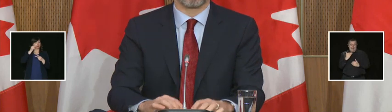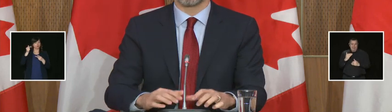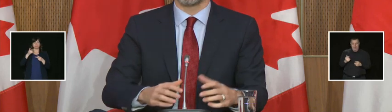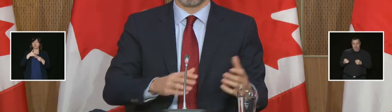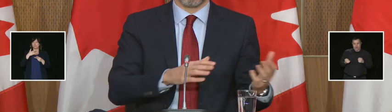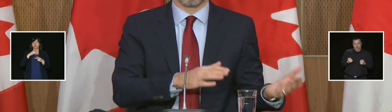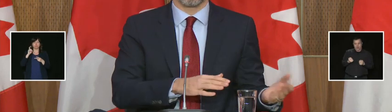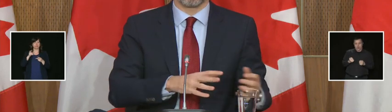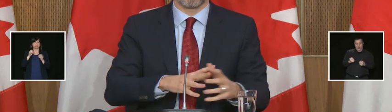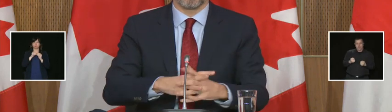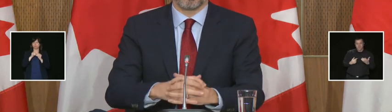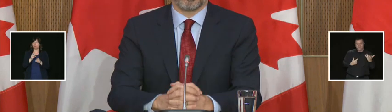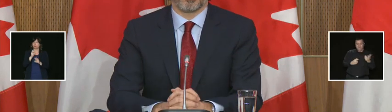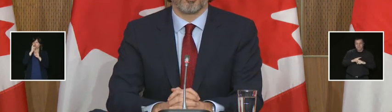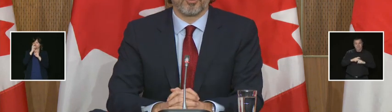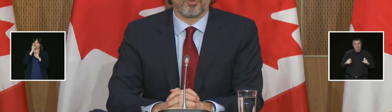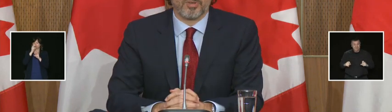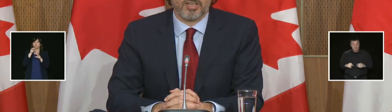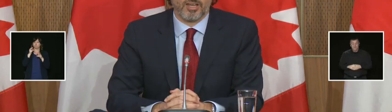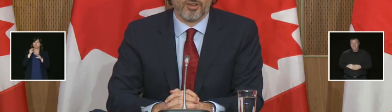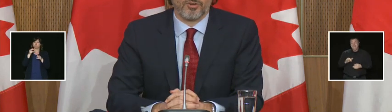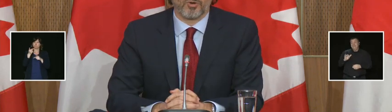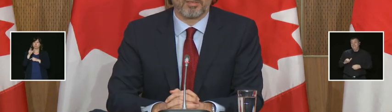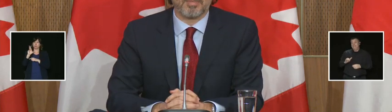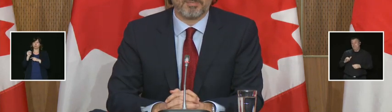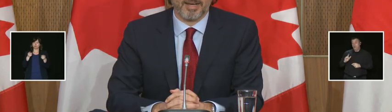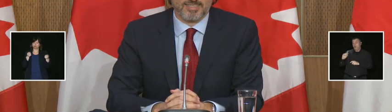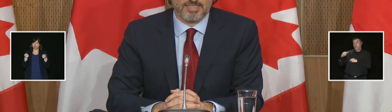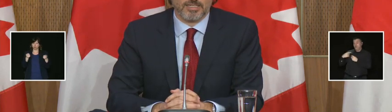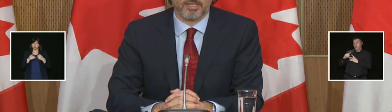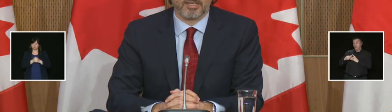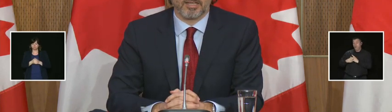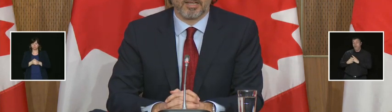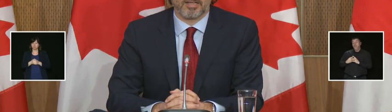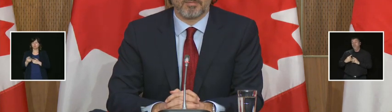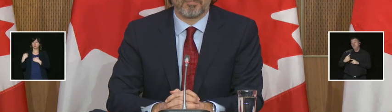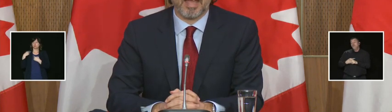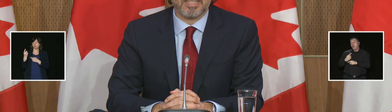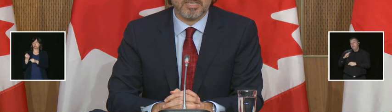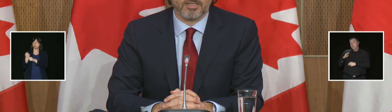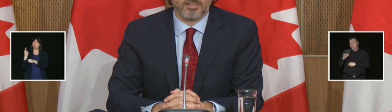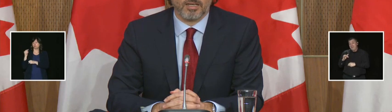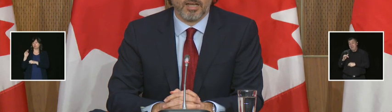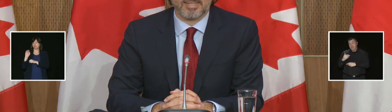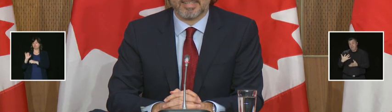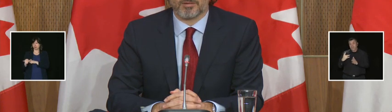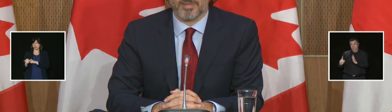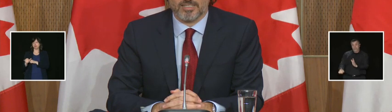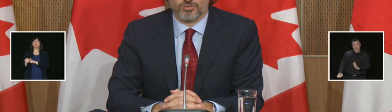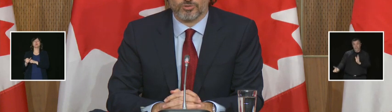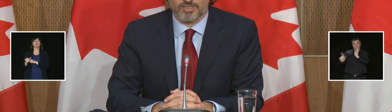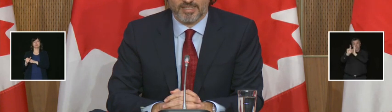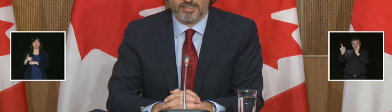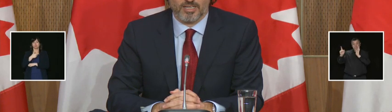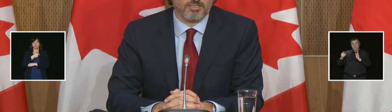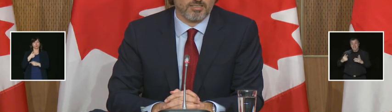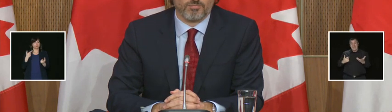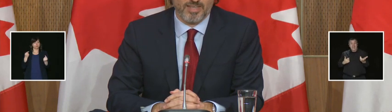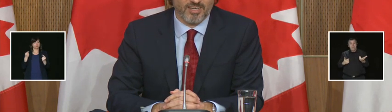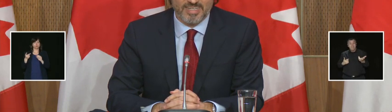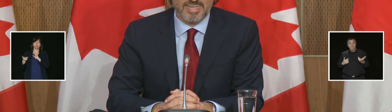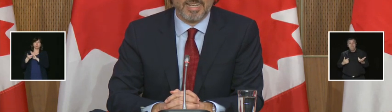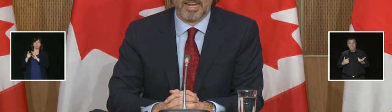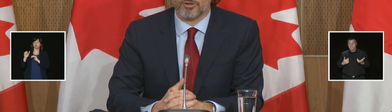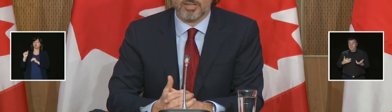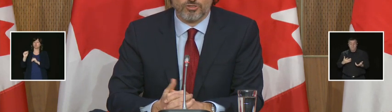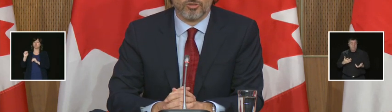c'est pour ça qu'on a depuis le mois de mai passé banni les armes d'assaut au canada c'est